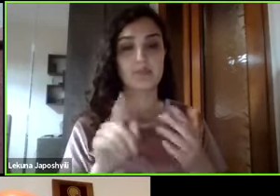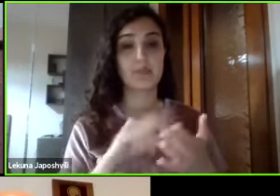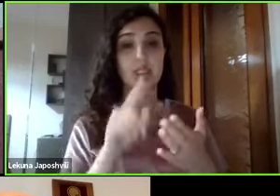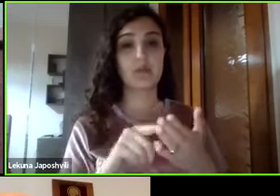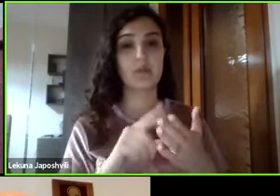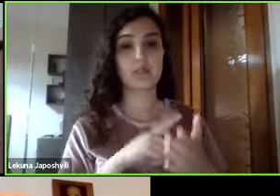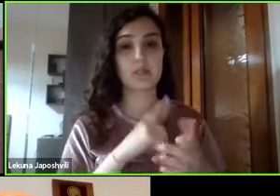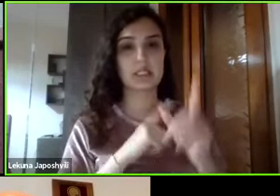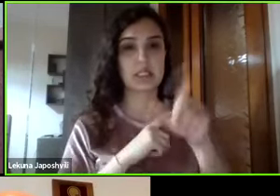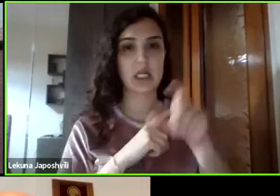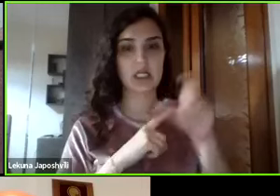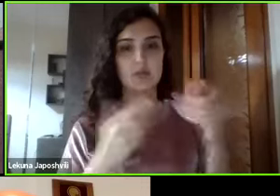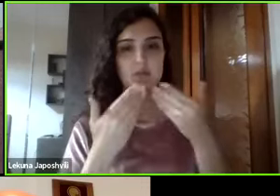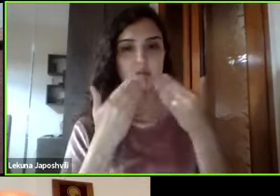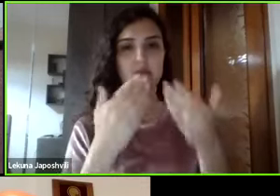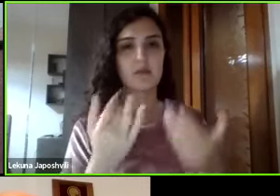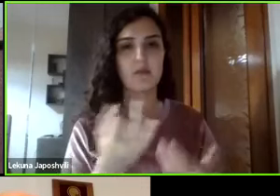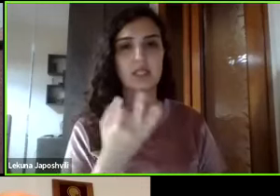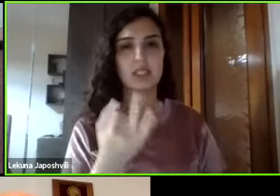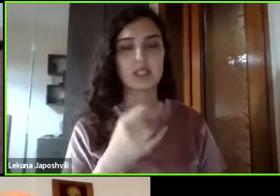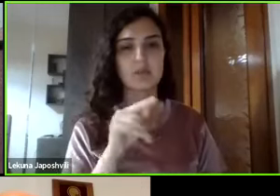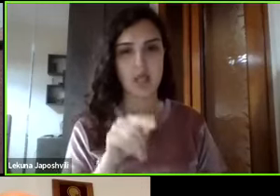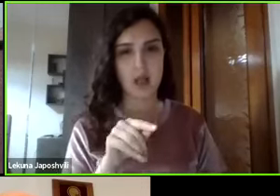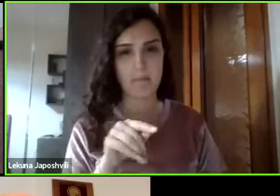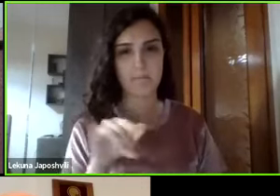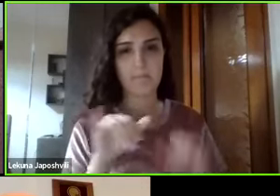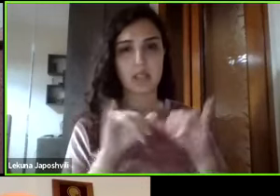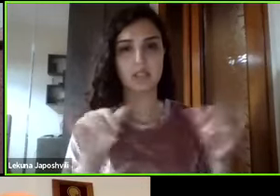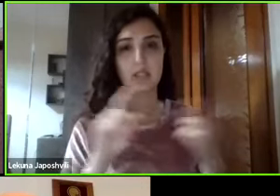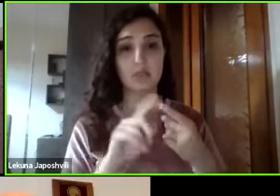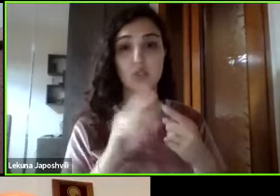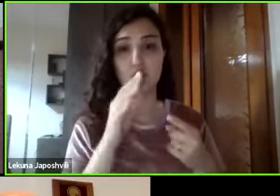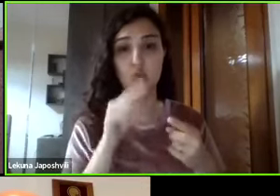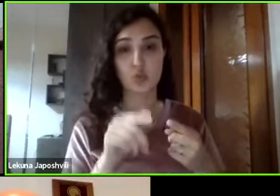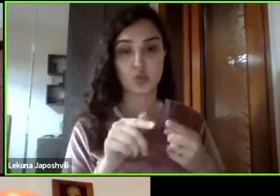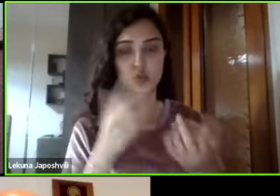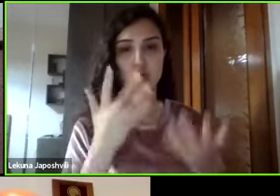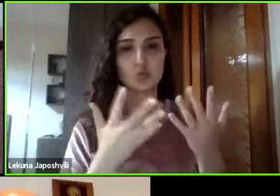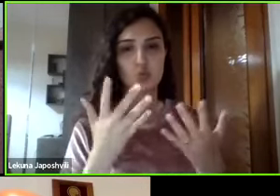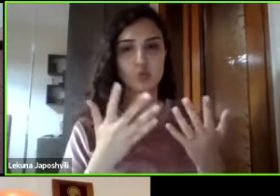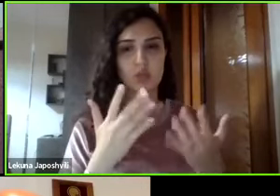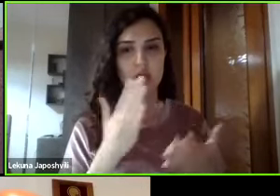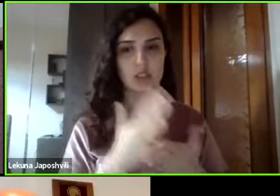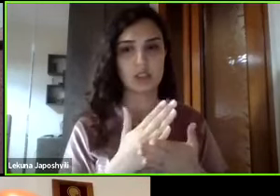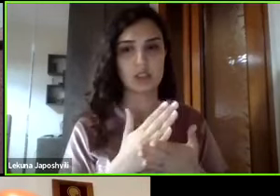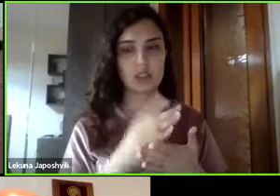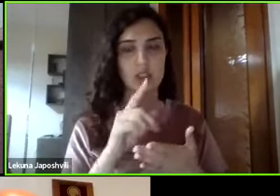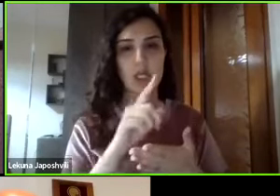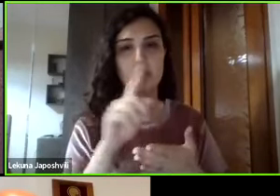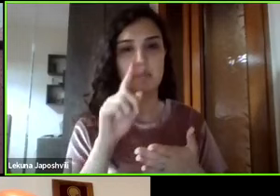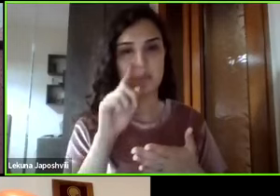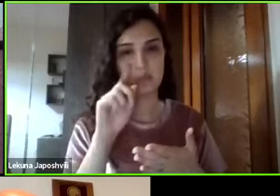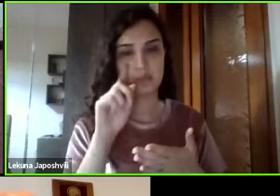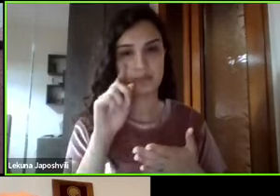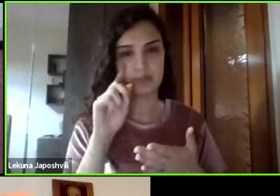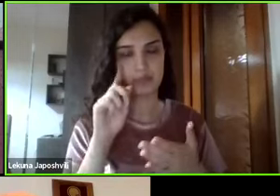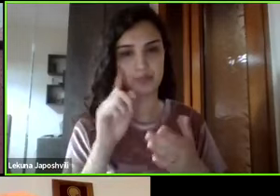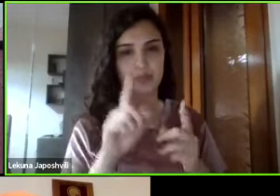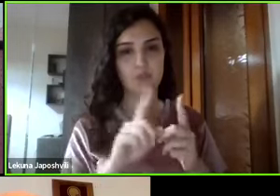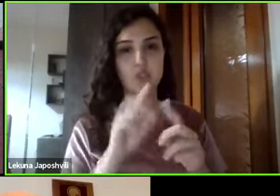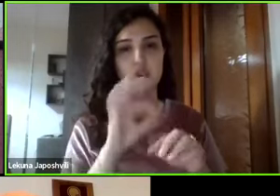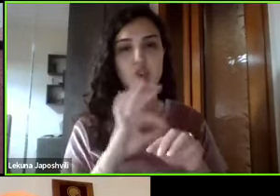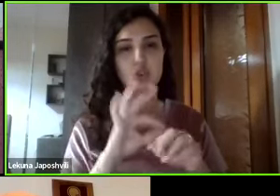spetsialistabs usvamt khome, anu gvainteresat ai am pandemiis dros tu gamoiqveta raime tendentsia konkretuli